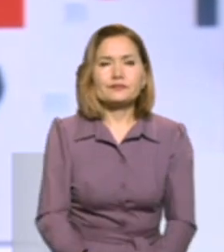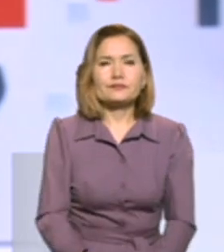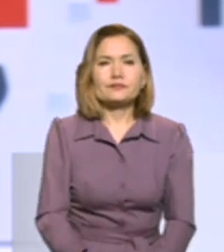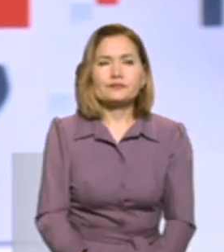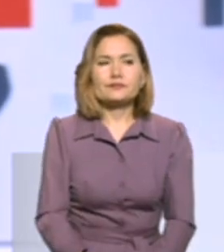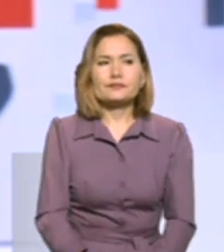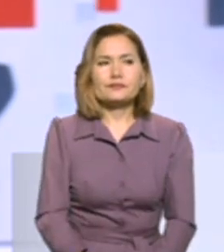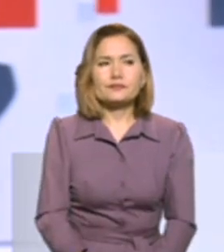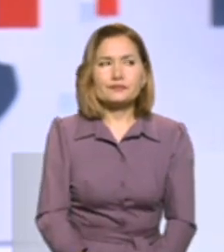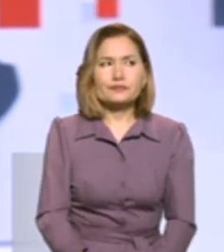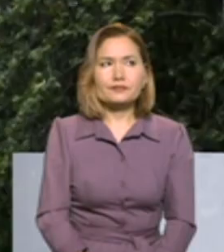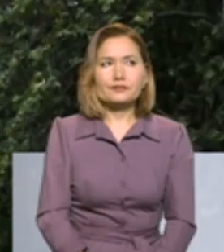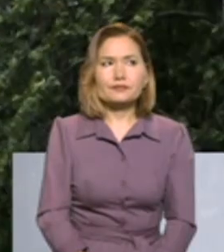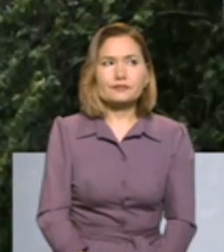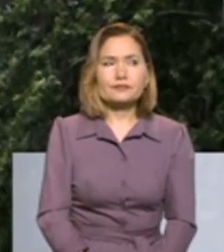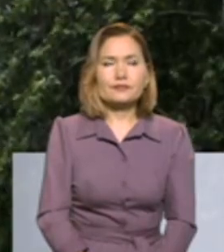тарқатсын.